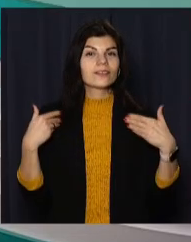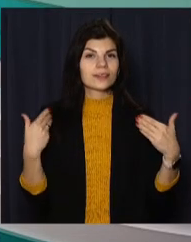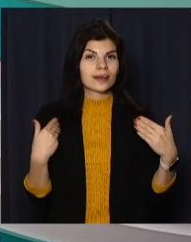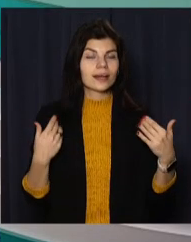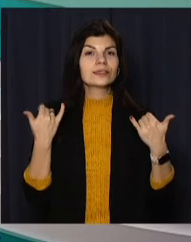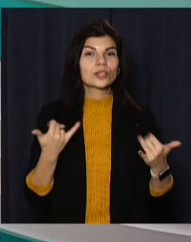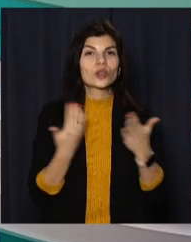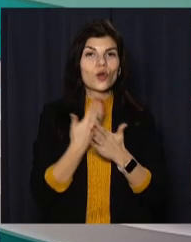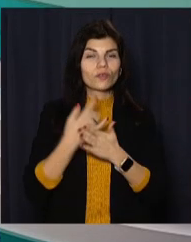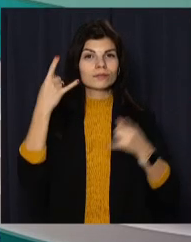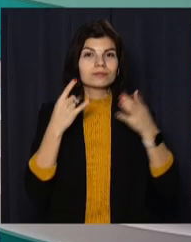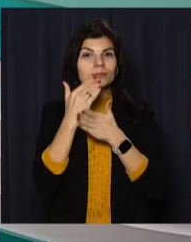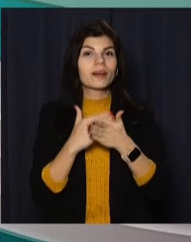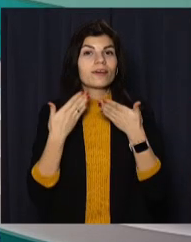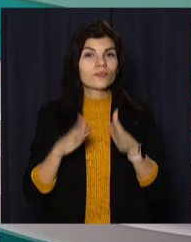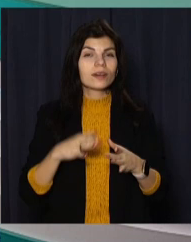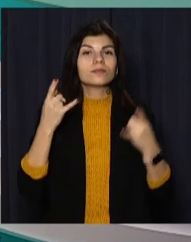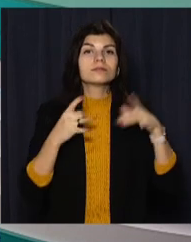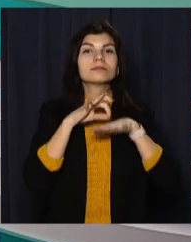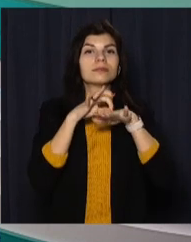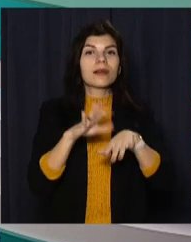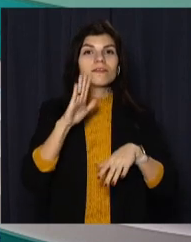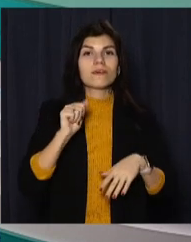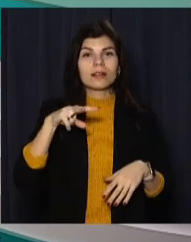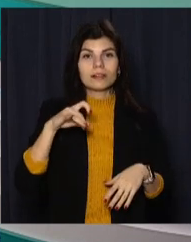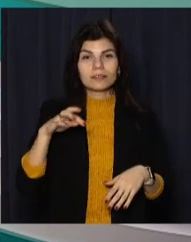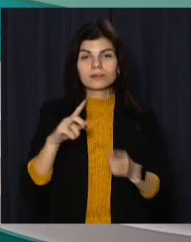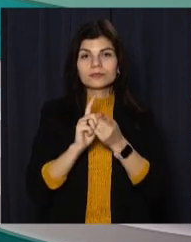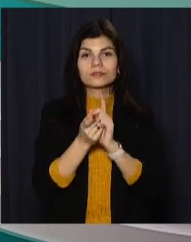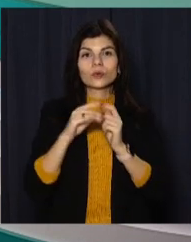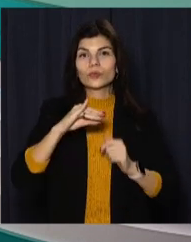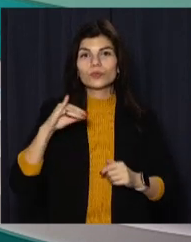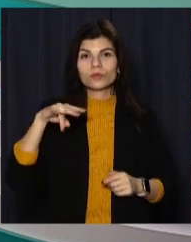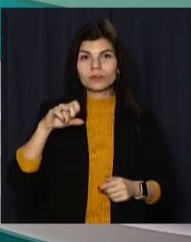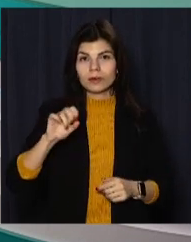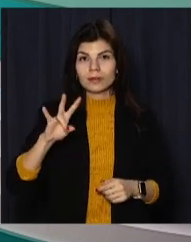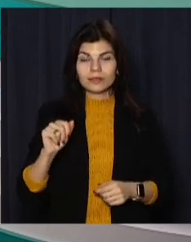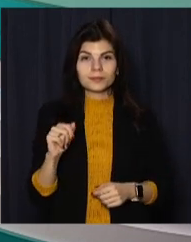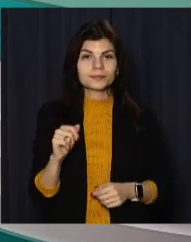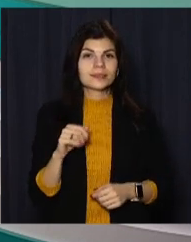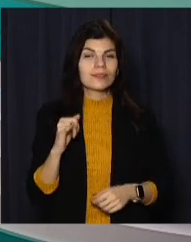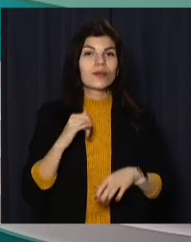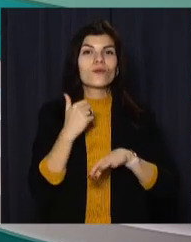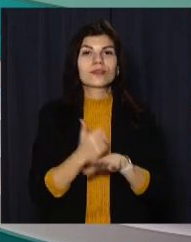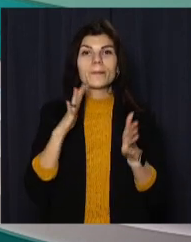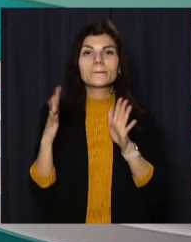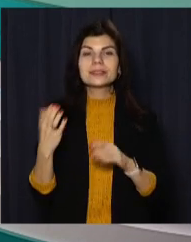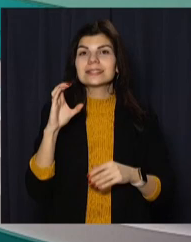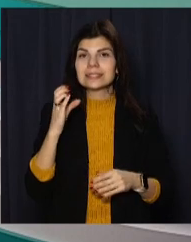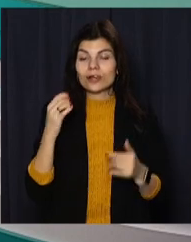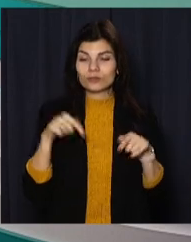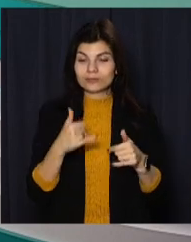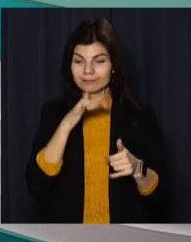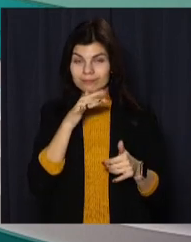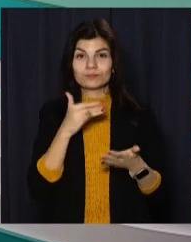Вітаю! Зараз новини на відкритому. У студії для вас працюють Валерія Майна та сурдоперекладачка Юліана Пуговкіна. І про головні події середи на